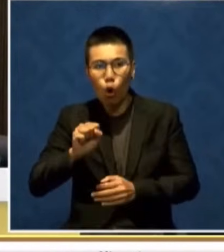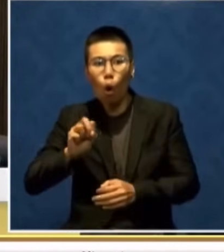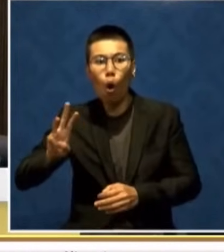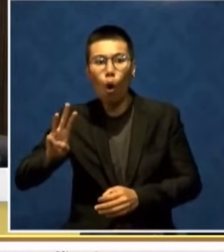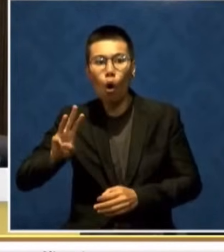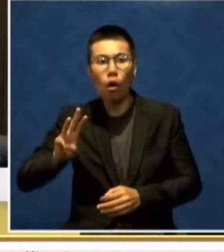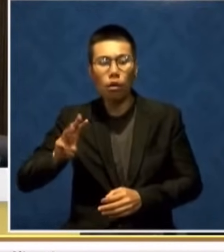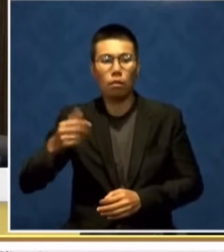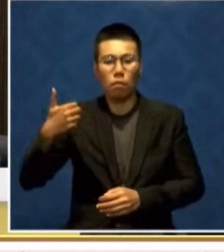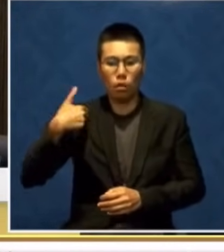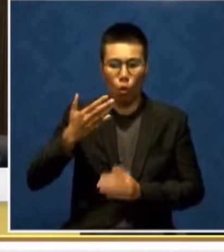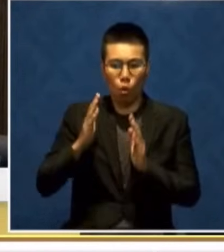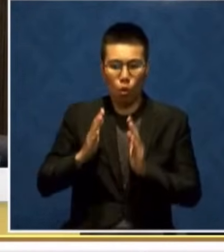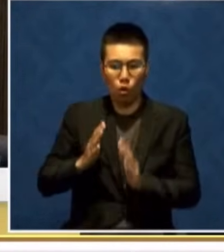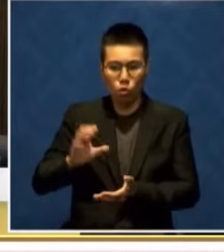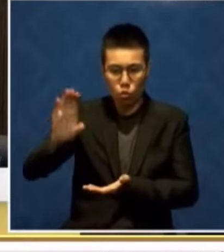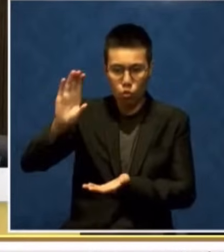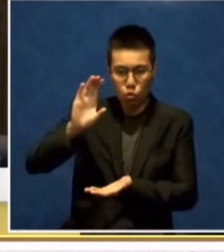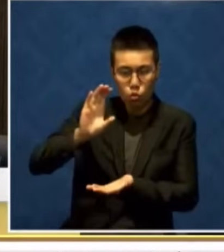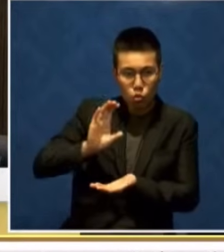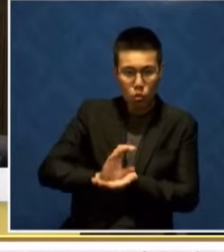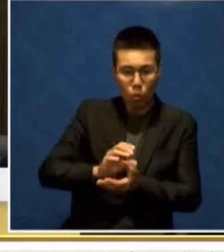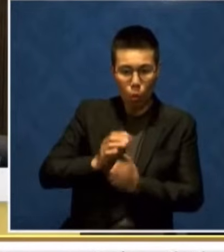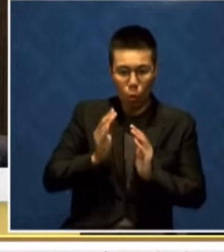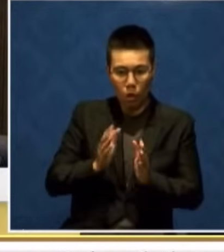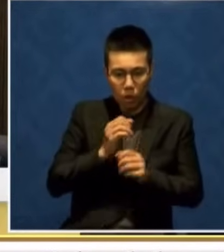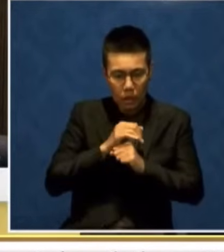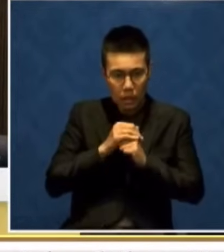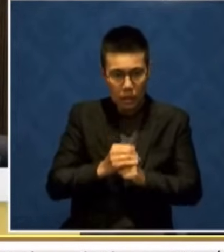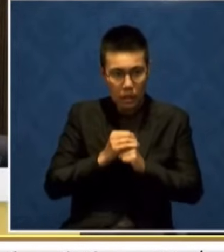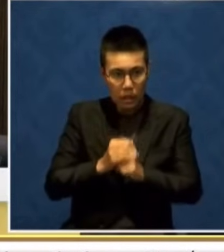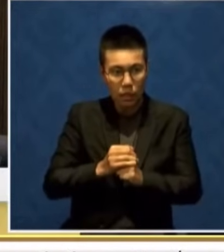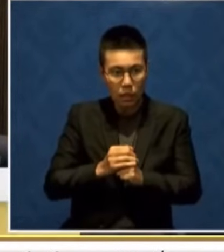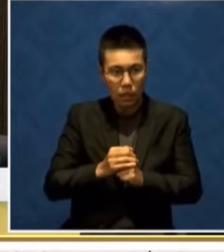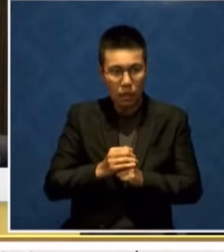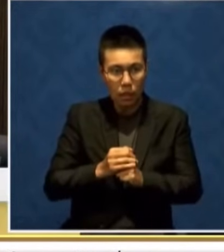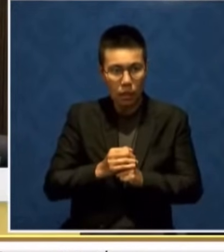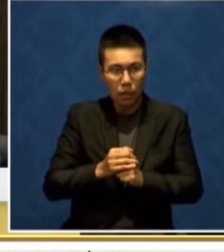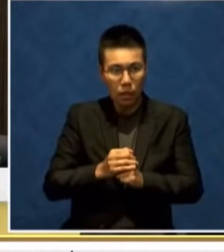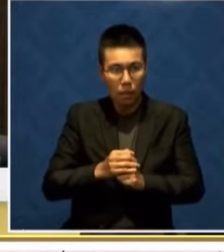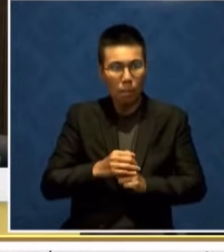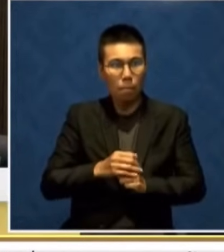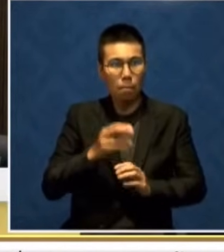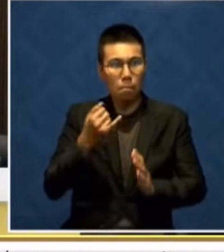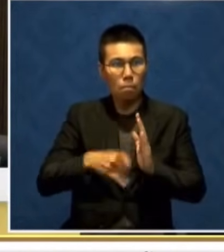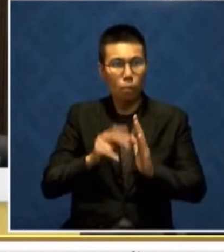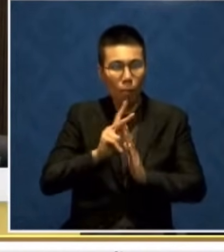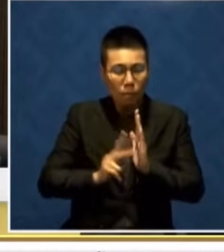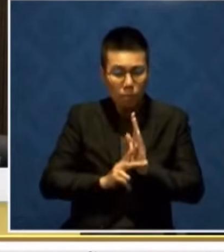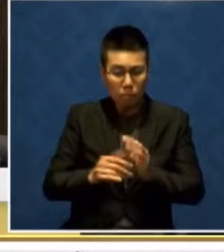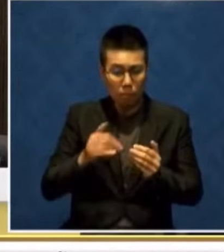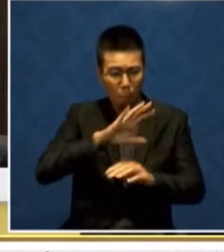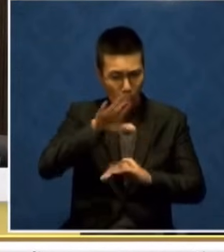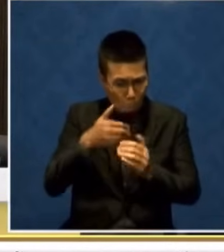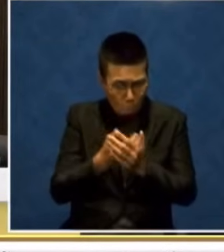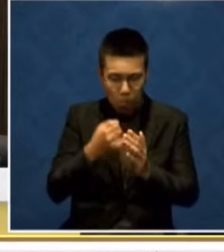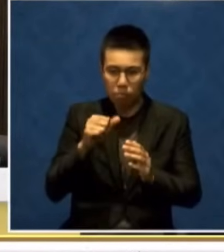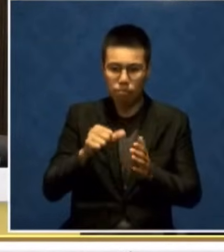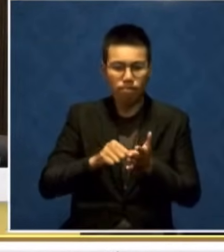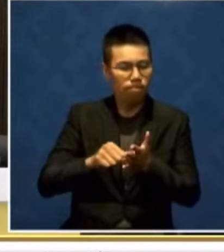กับทุนจีนสีเทาสิ่งเหล่านี้ก็ยังไม่ได้รับการแก้ไข